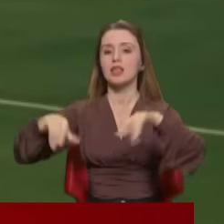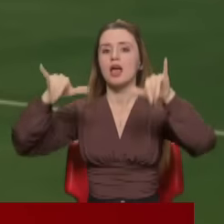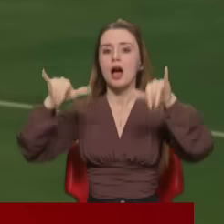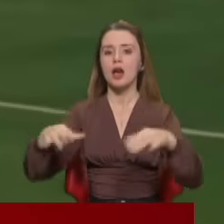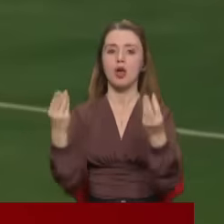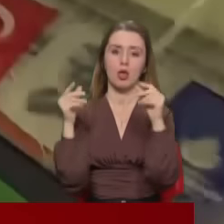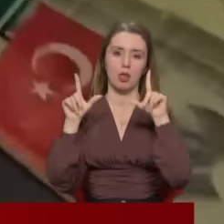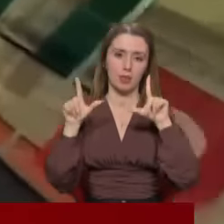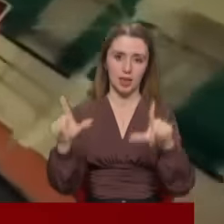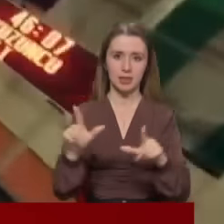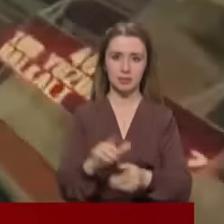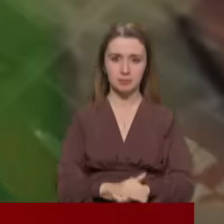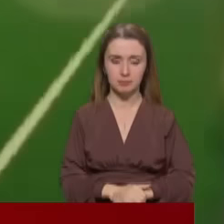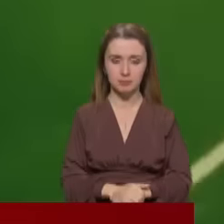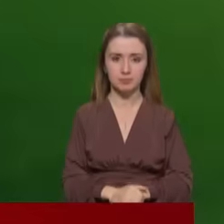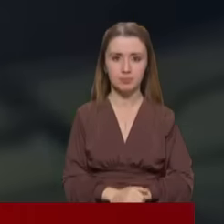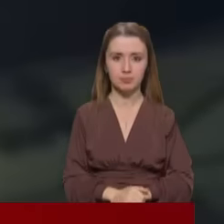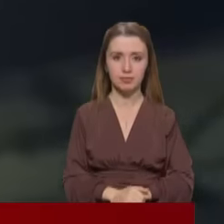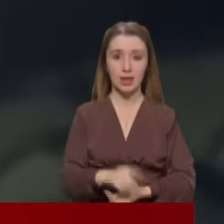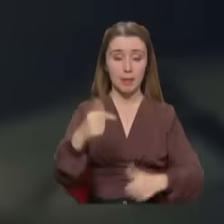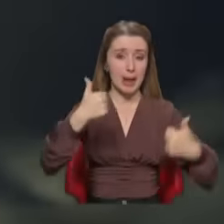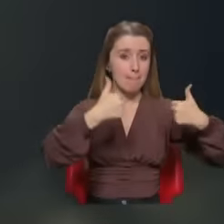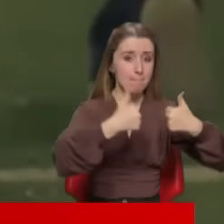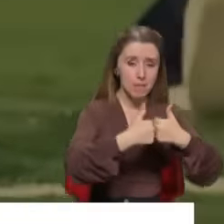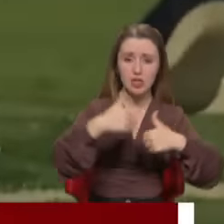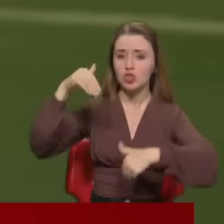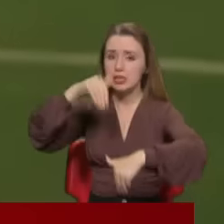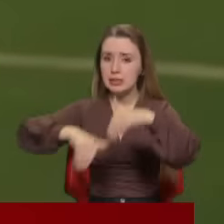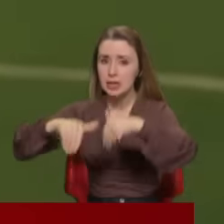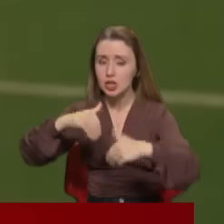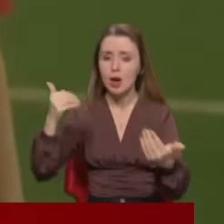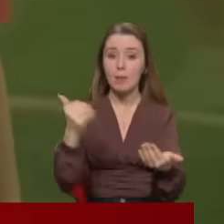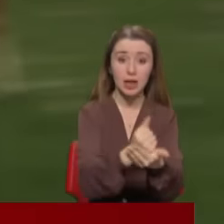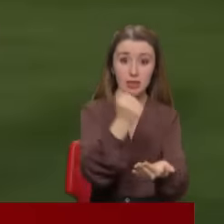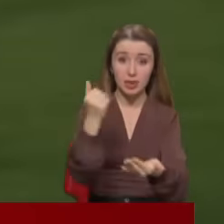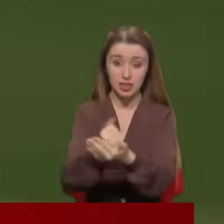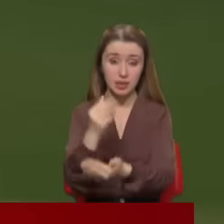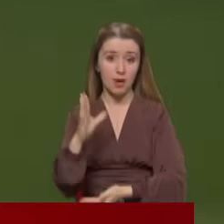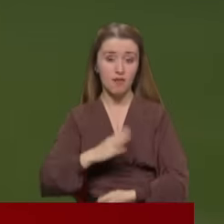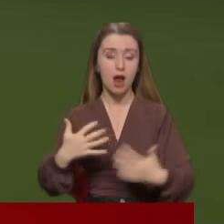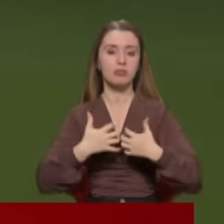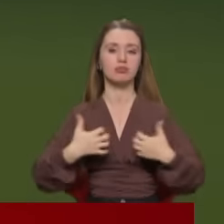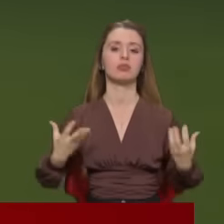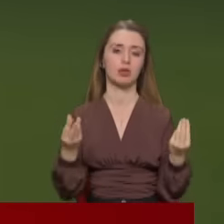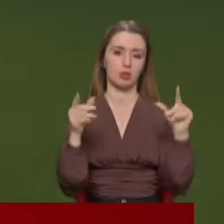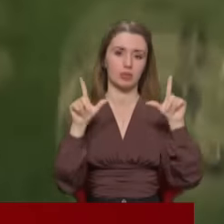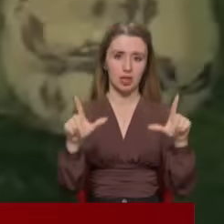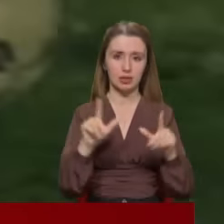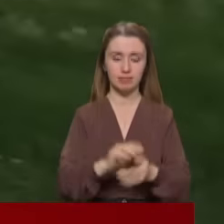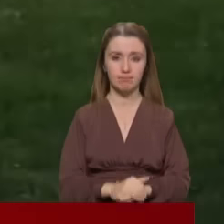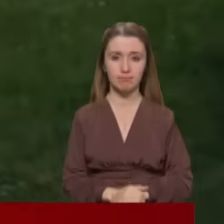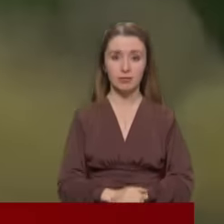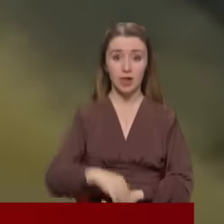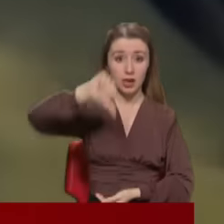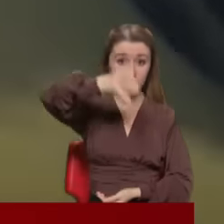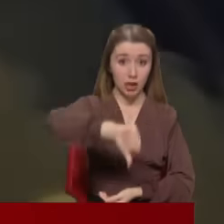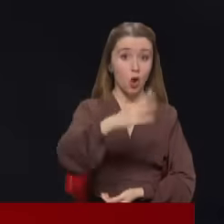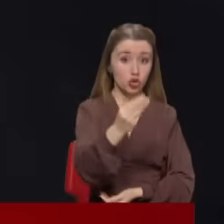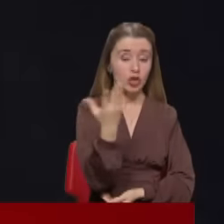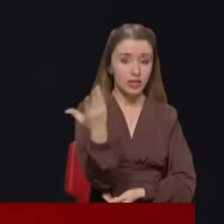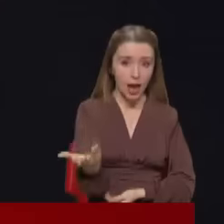hakim olmasını sağlamalıyız. Bir maç ya da seçim kazanılacaksa mertlikle kazanılmalı.